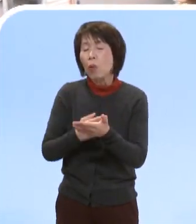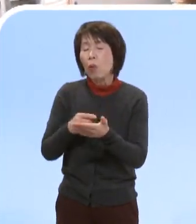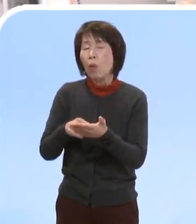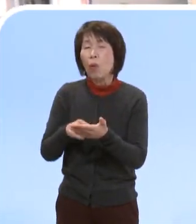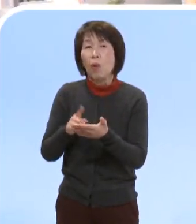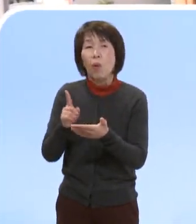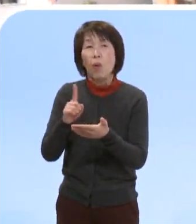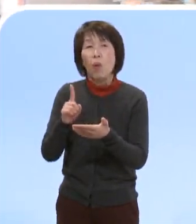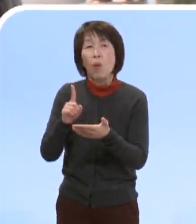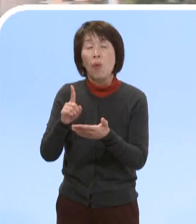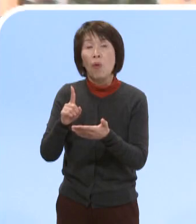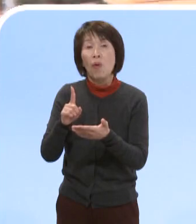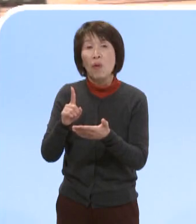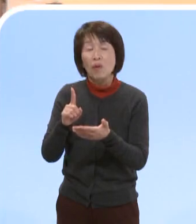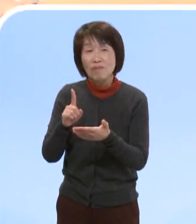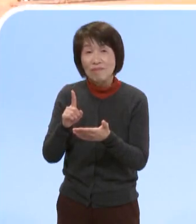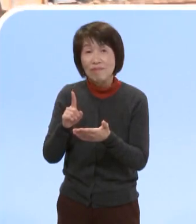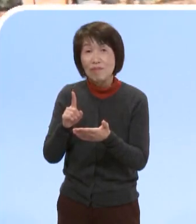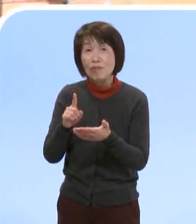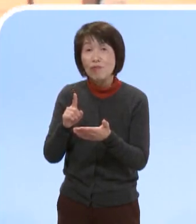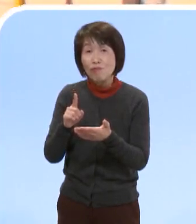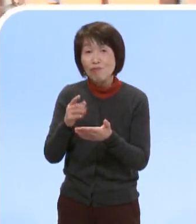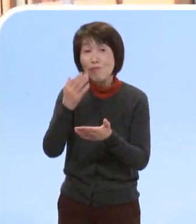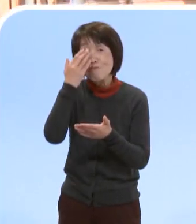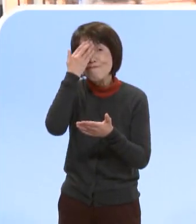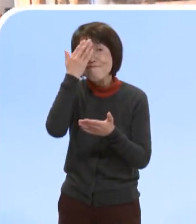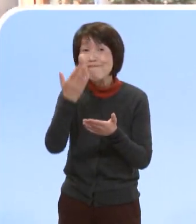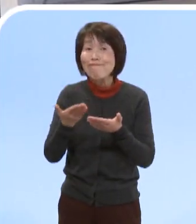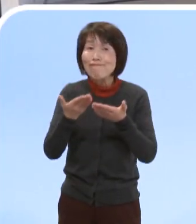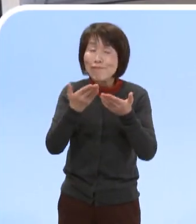商品を生産する限り、うん、まあ、そういったものが出て